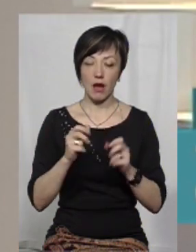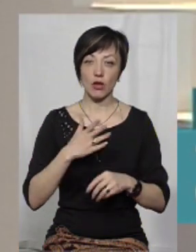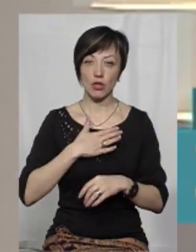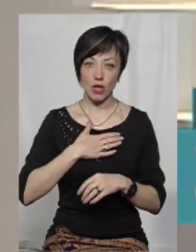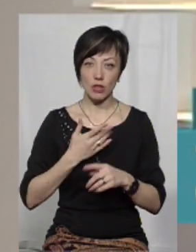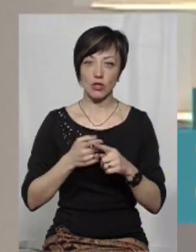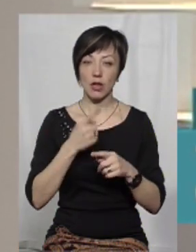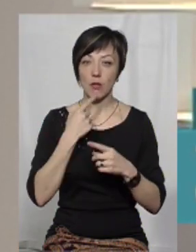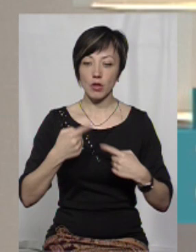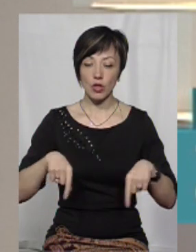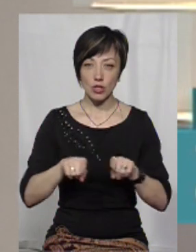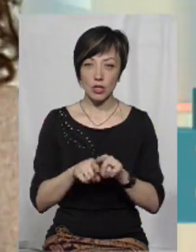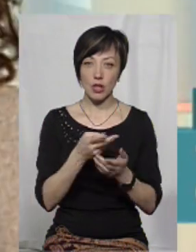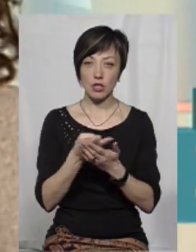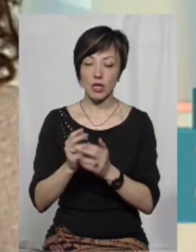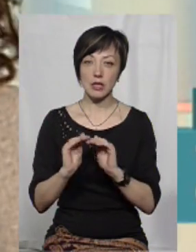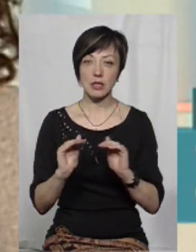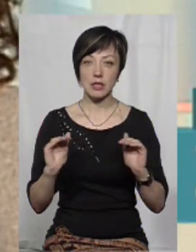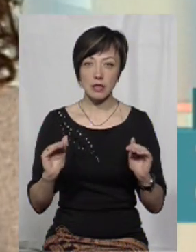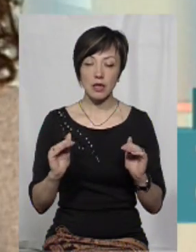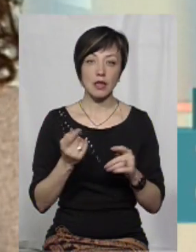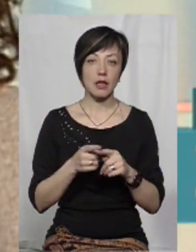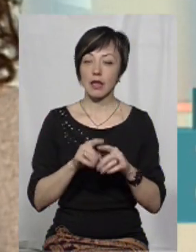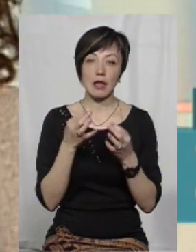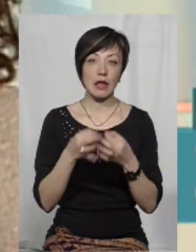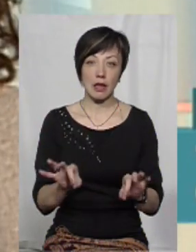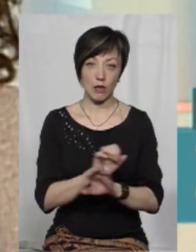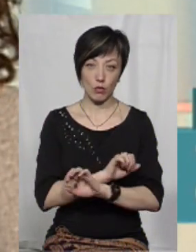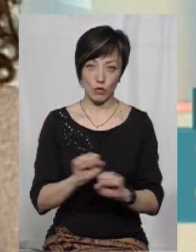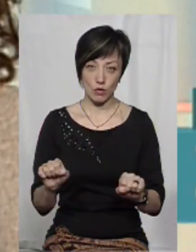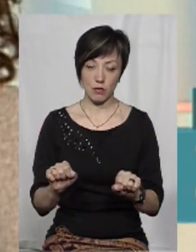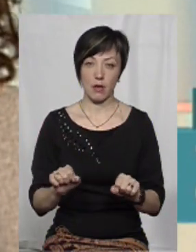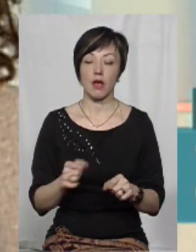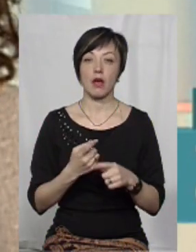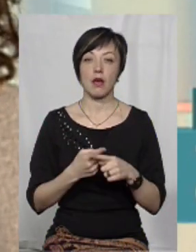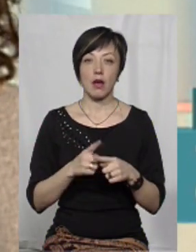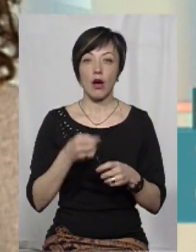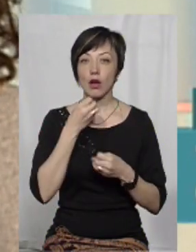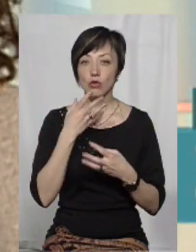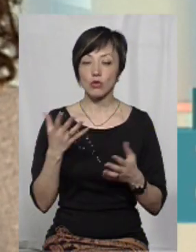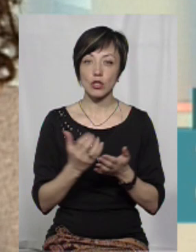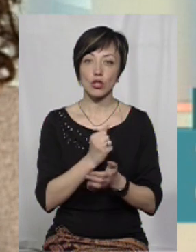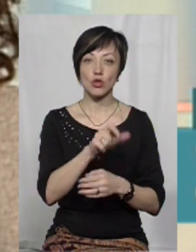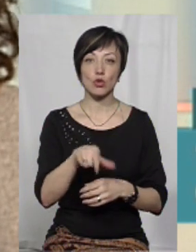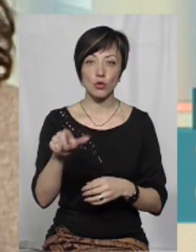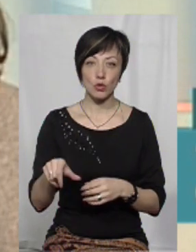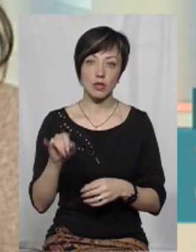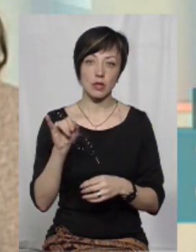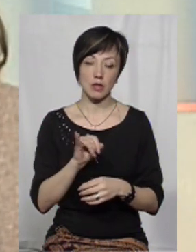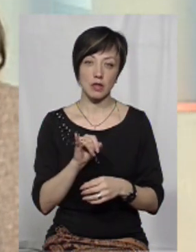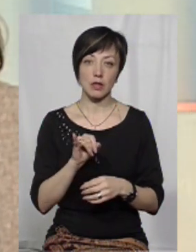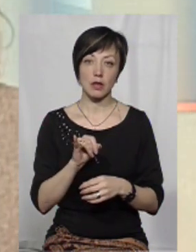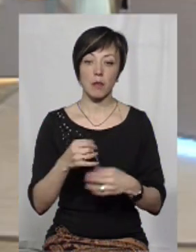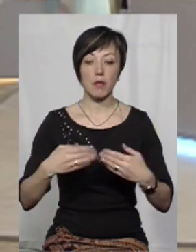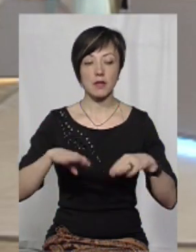наше, гематологическое, где лежат дети иммуносупрессивные, это недопустимо. Вот. Но хорошо, что нашлись люди, и, собственно говоря,